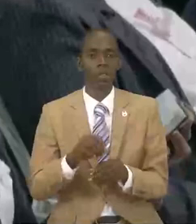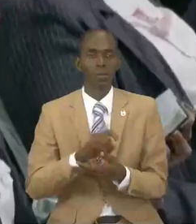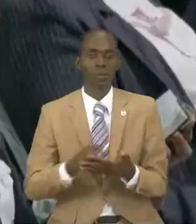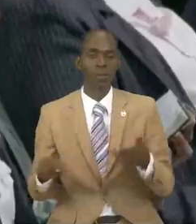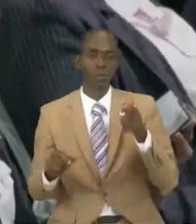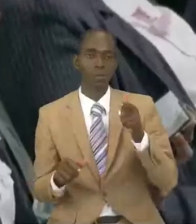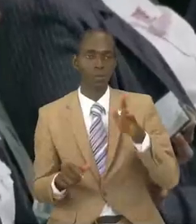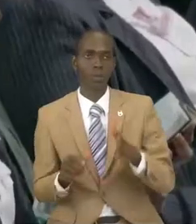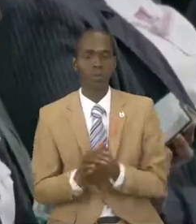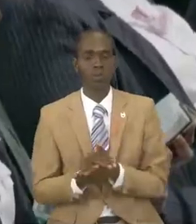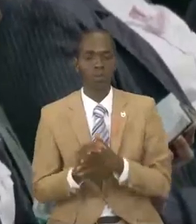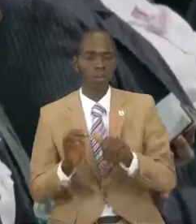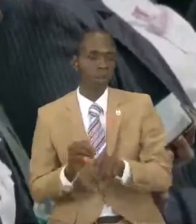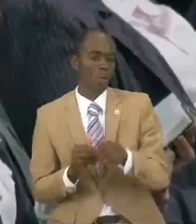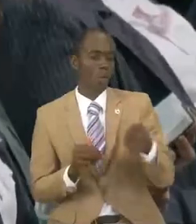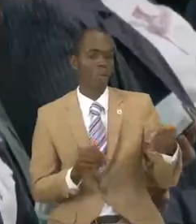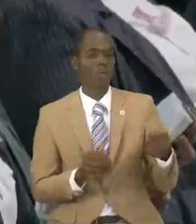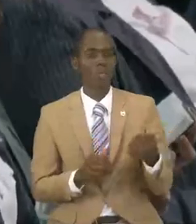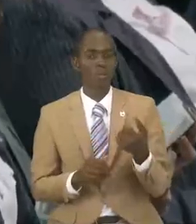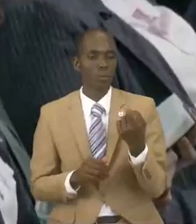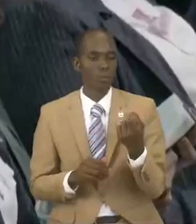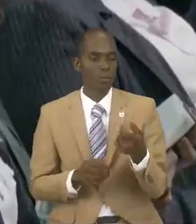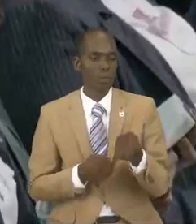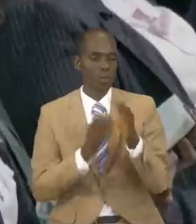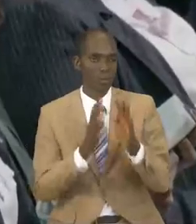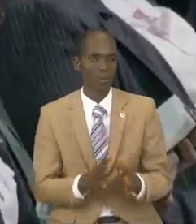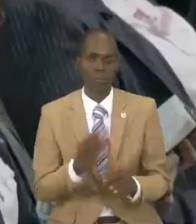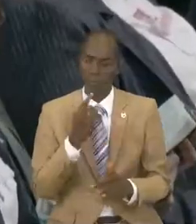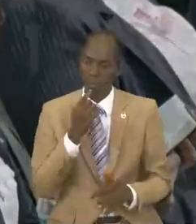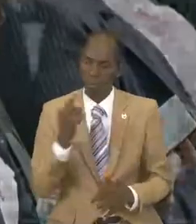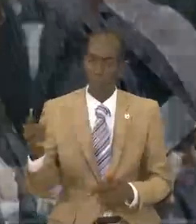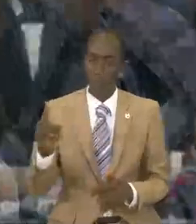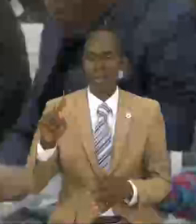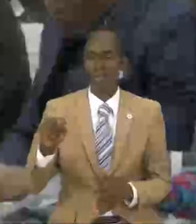25. Les autres disciples lui disent donc,